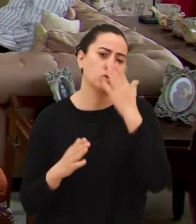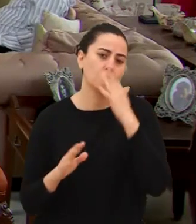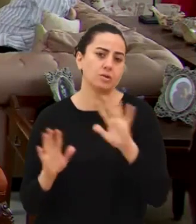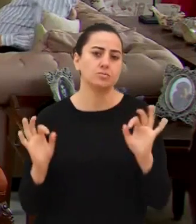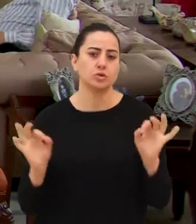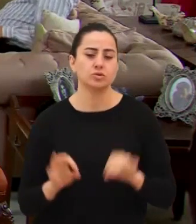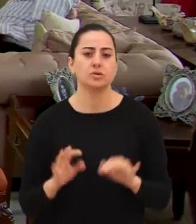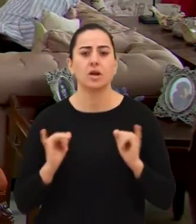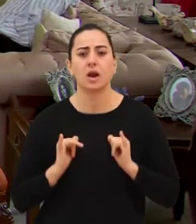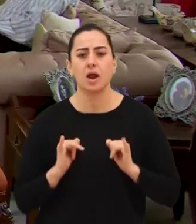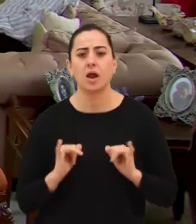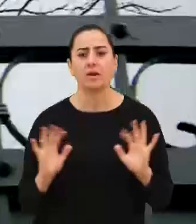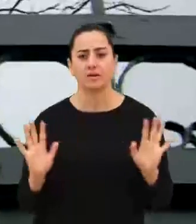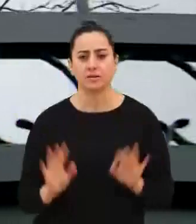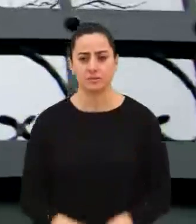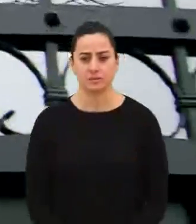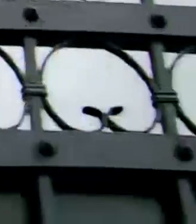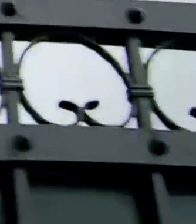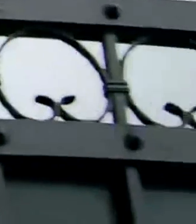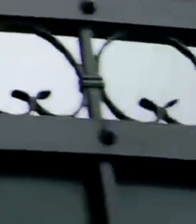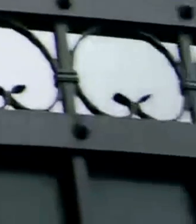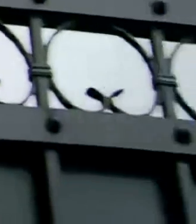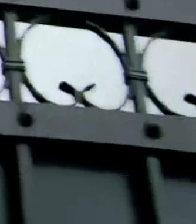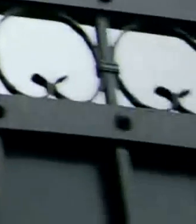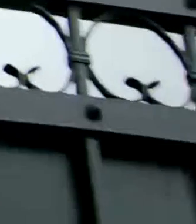gibi davranalım, rahat davranalım, rahat.